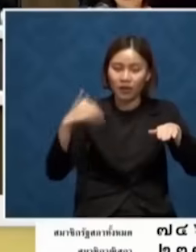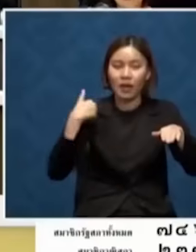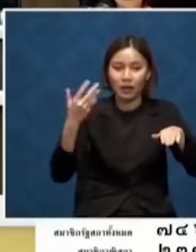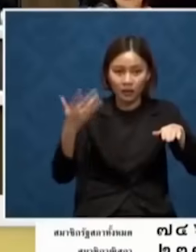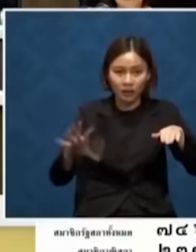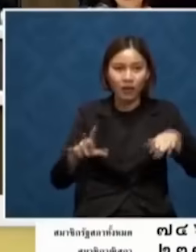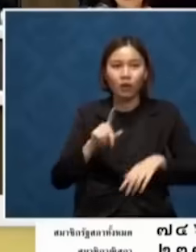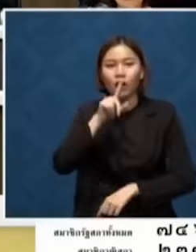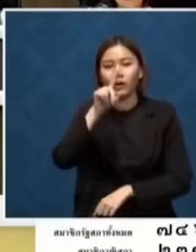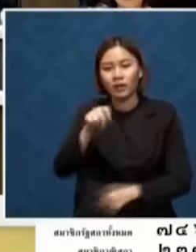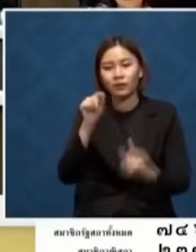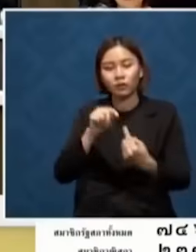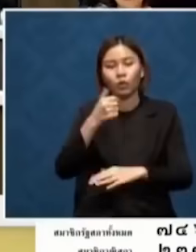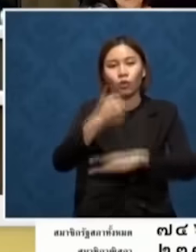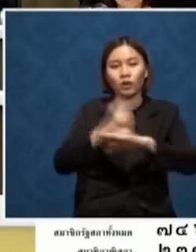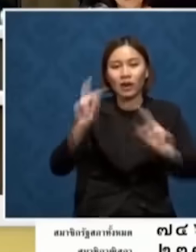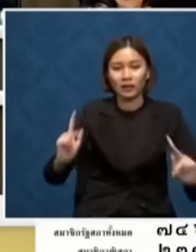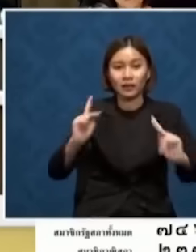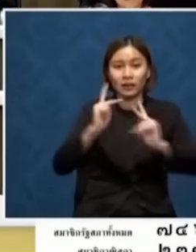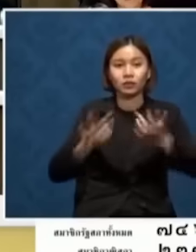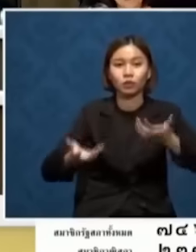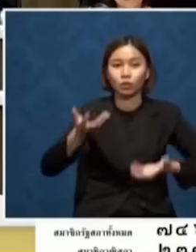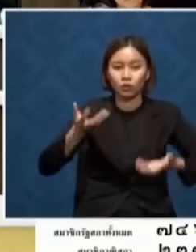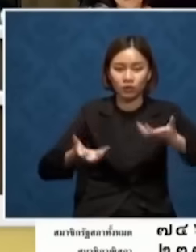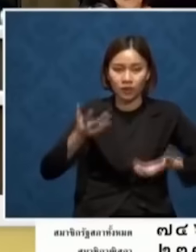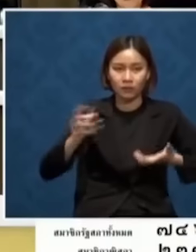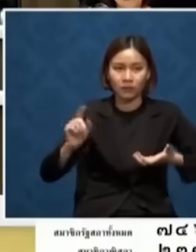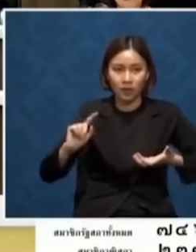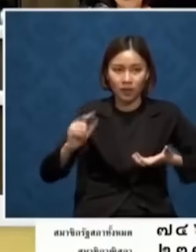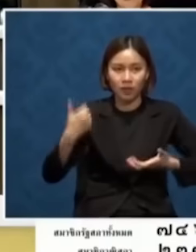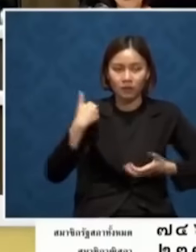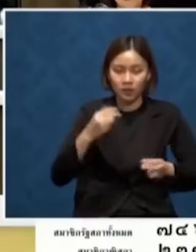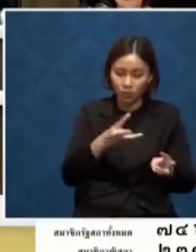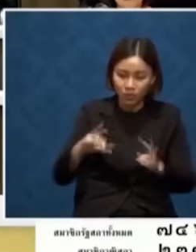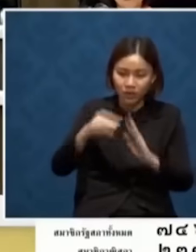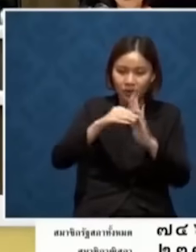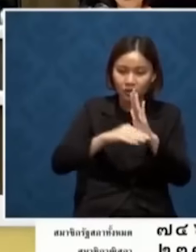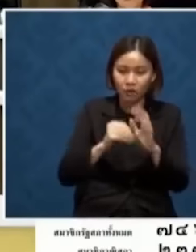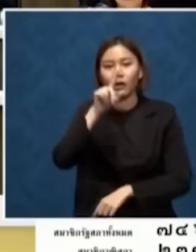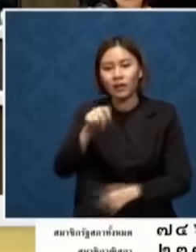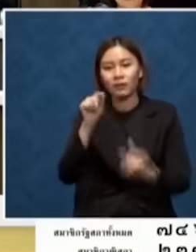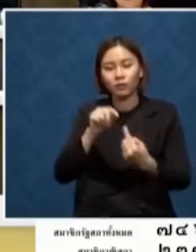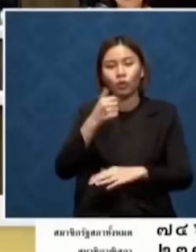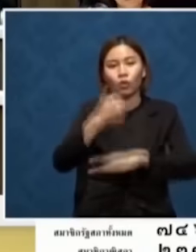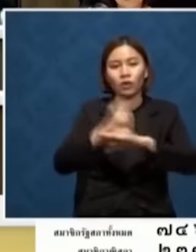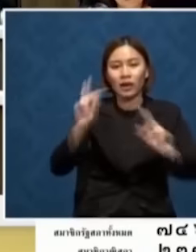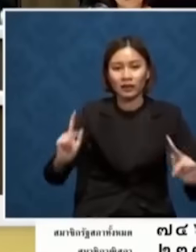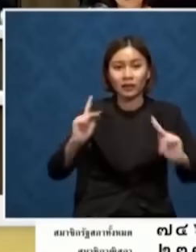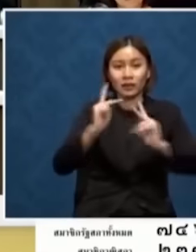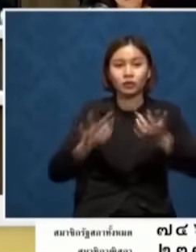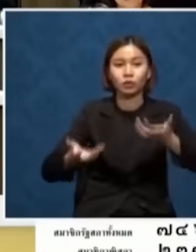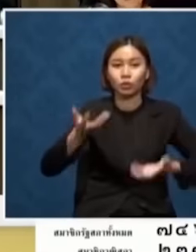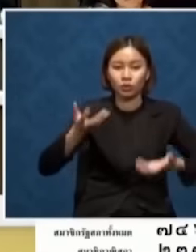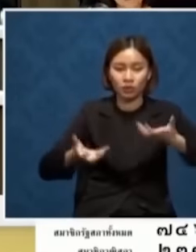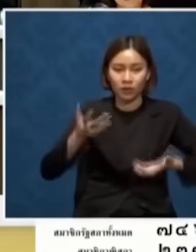การแถลงข่าวของนโยบายที่จบลงเมื่อกลางดึกเมื่อคืนนี้มีควันหลงตามมาในประเด็นที่โตโต้คือโตโต้เนี่ยเป็นกา